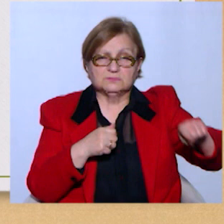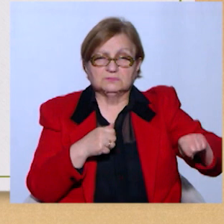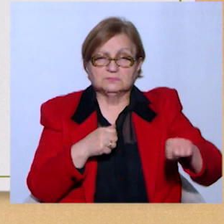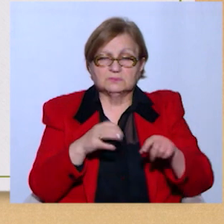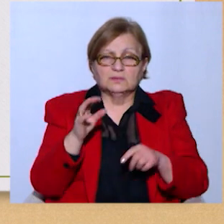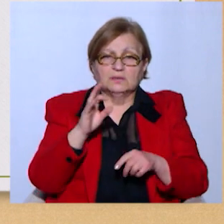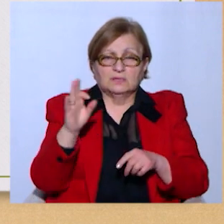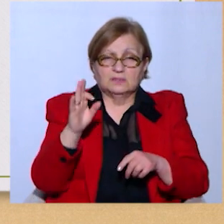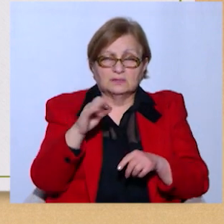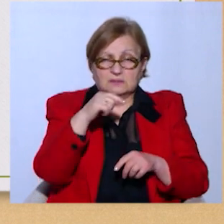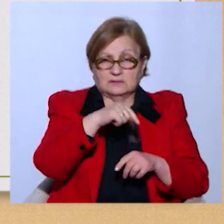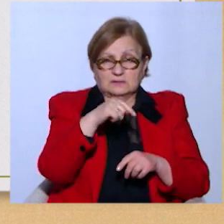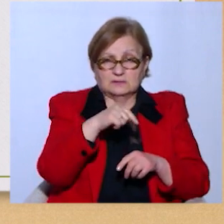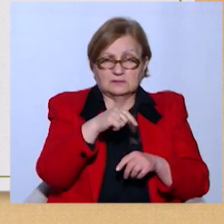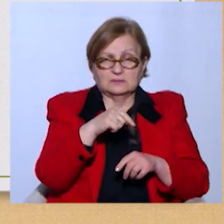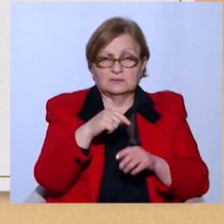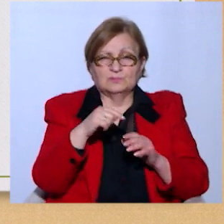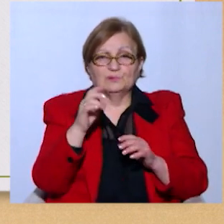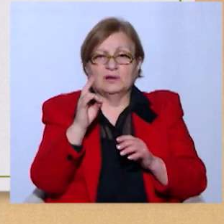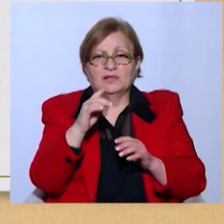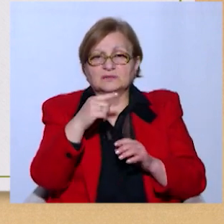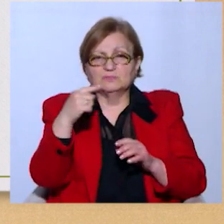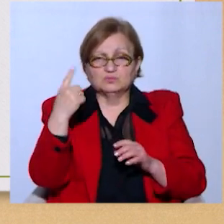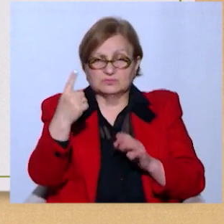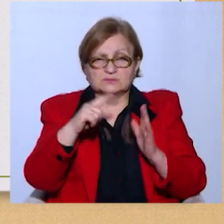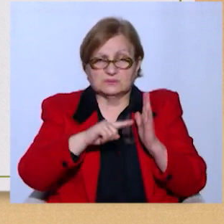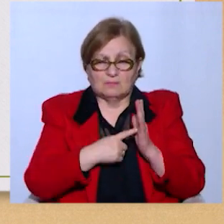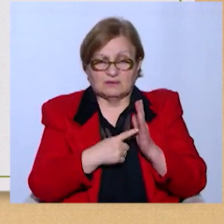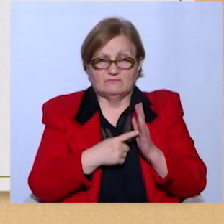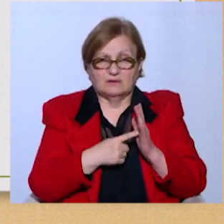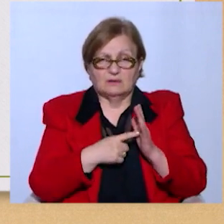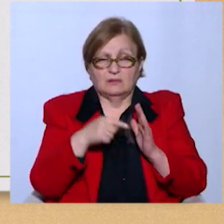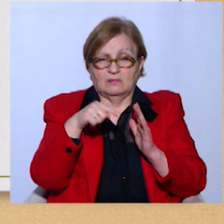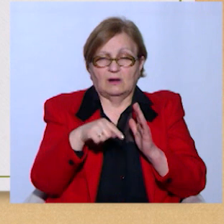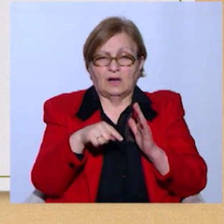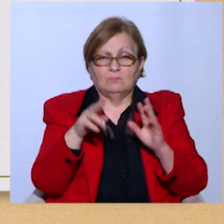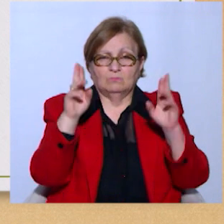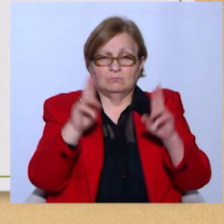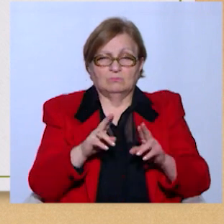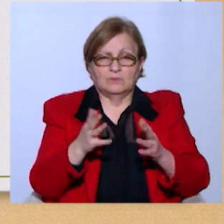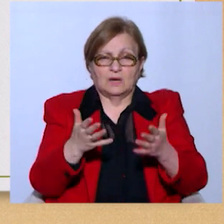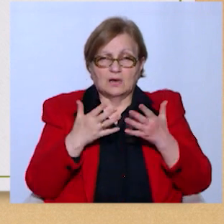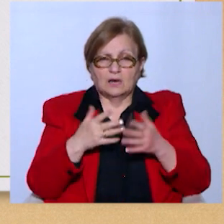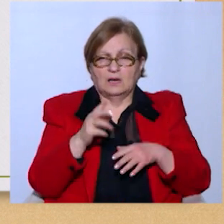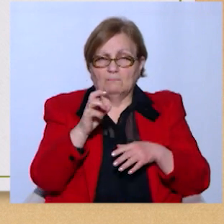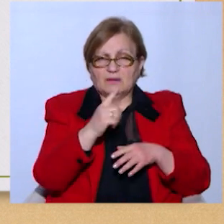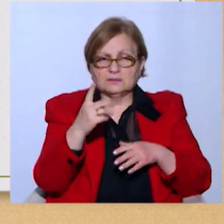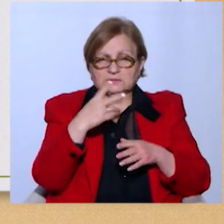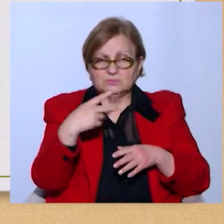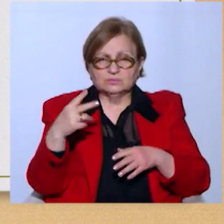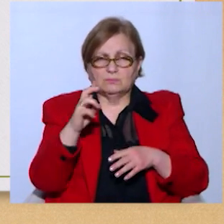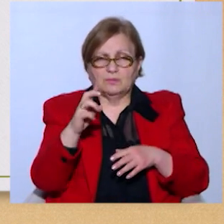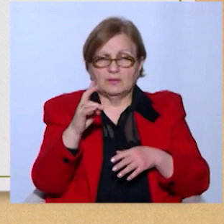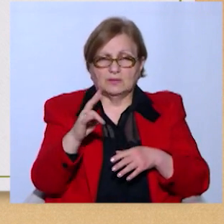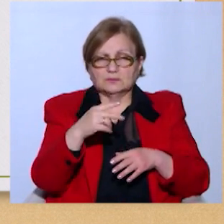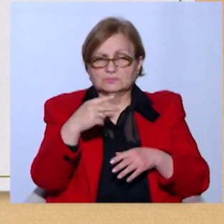ქუს n-1-ჯერ, ქუზე n-1-ჯერ გამრავლებით, და ამ ფორმულიდან გამოისახება, რომ b1 არის bn